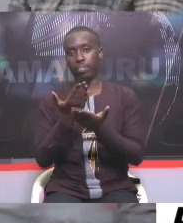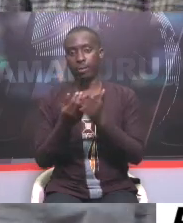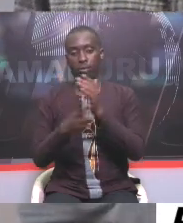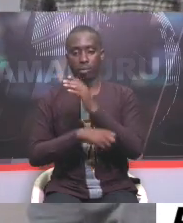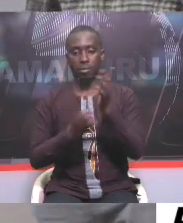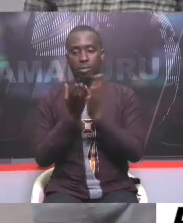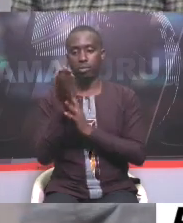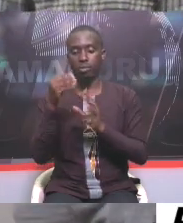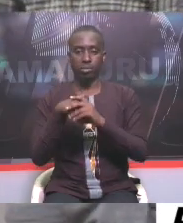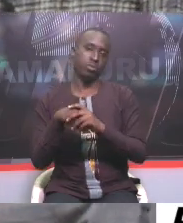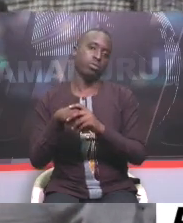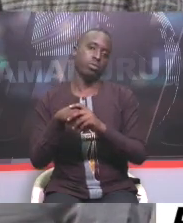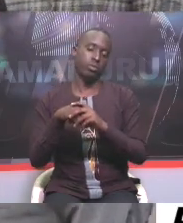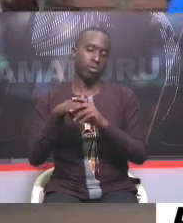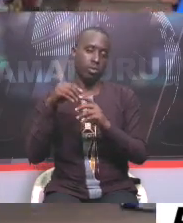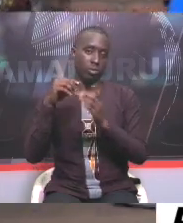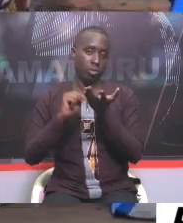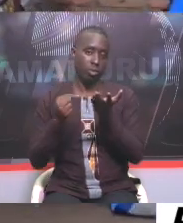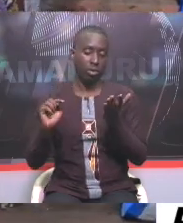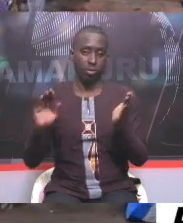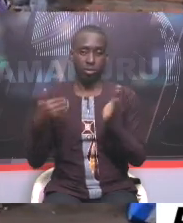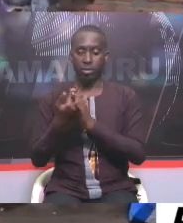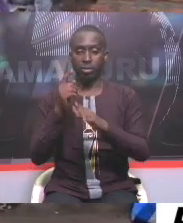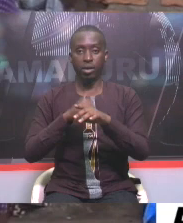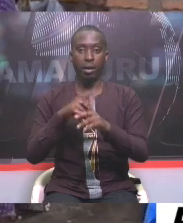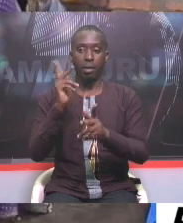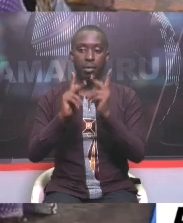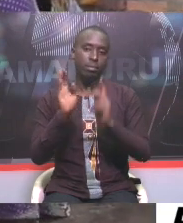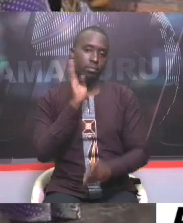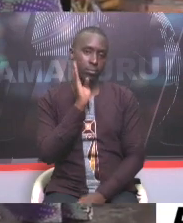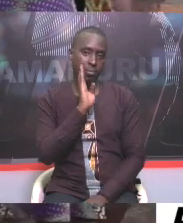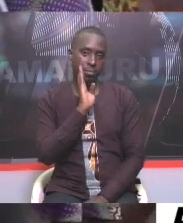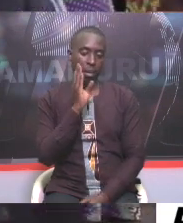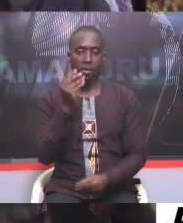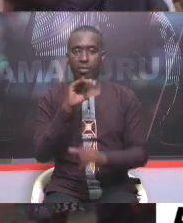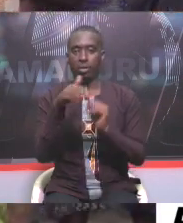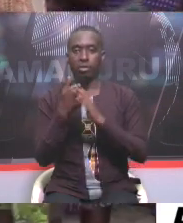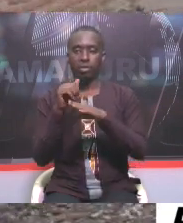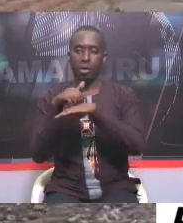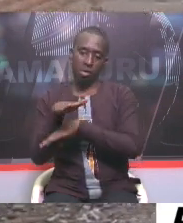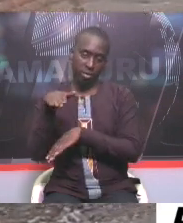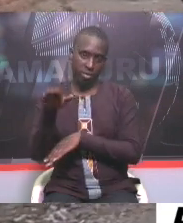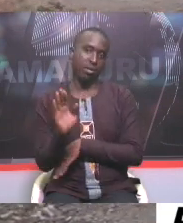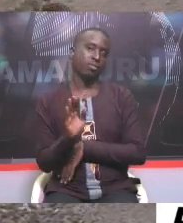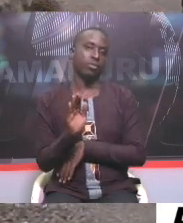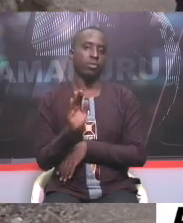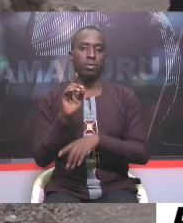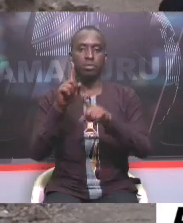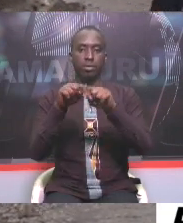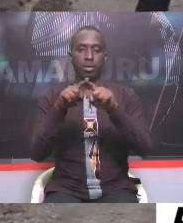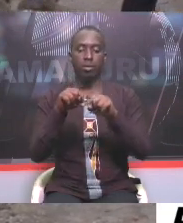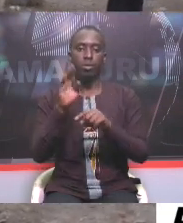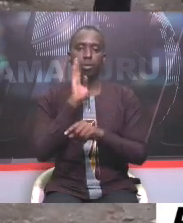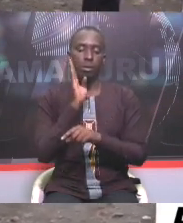mu buryo bw'ikoranabuhanga kugeza naho hari nabo batekera imitwe bikarangira amafaranga aribo bayoherereje abateka mutwe bitewe n'uburemere